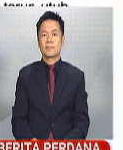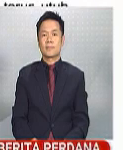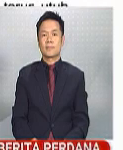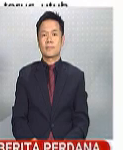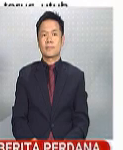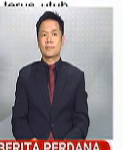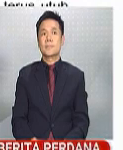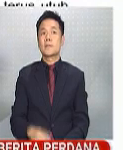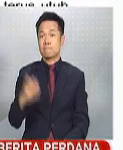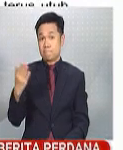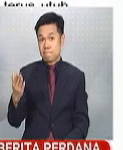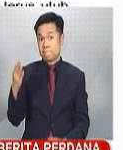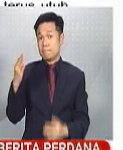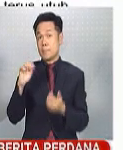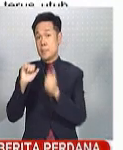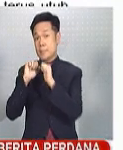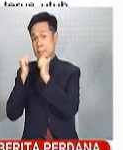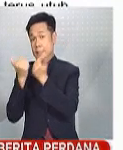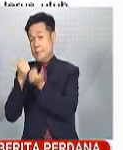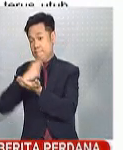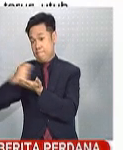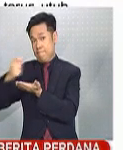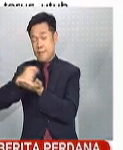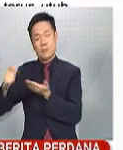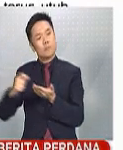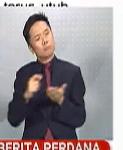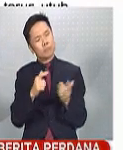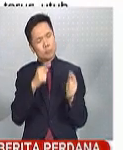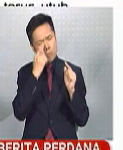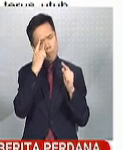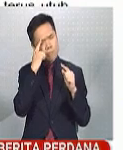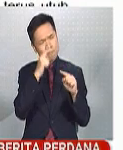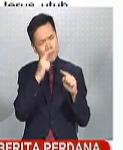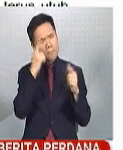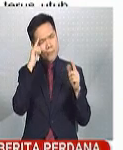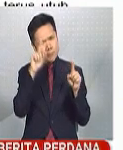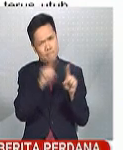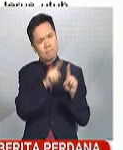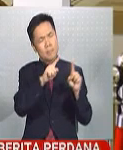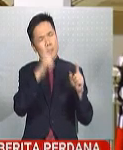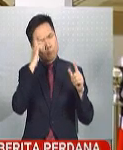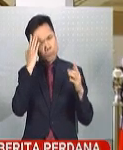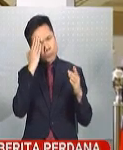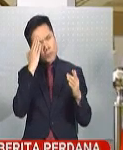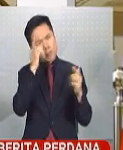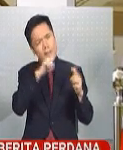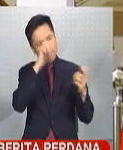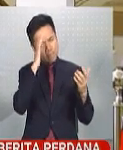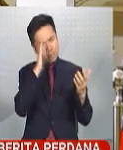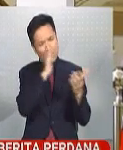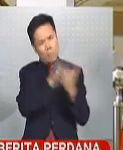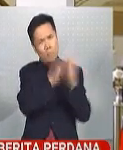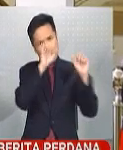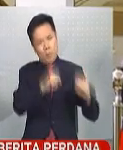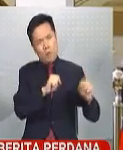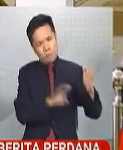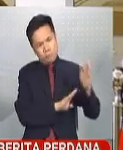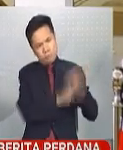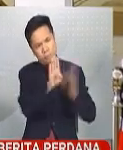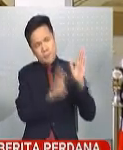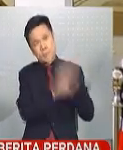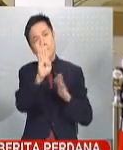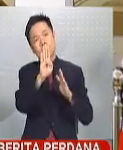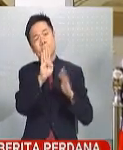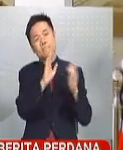Sam percaya beliau akan dapat memacu sukan negara ke arah kecemerlangan yang lebih tinggi. Saya mengenali saudara